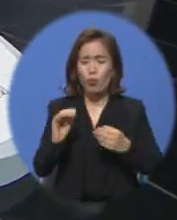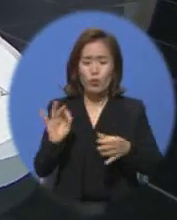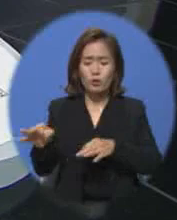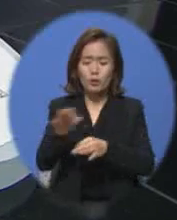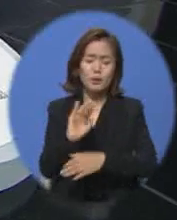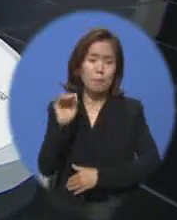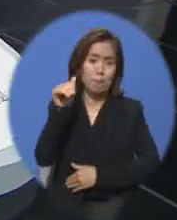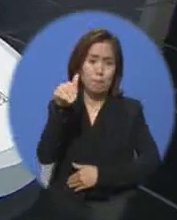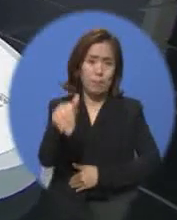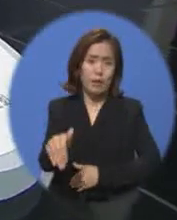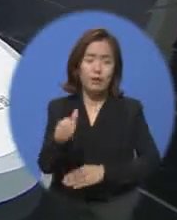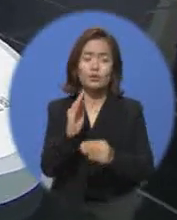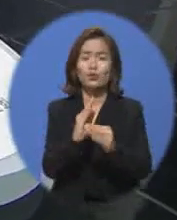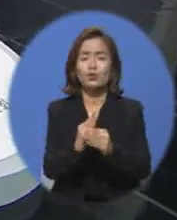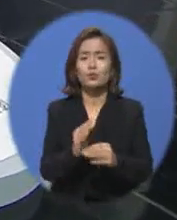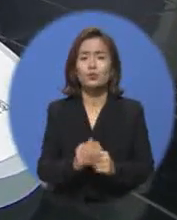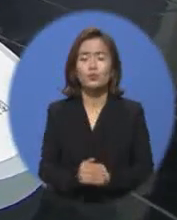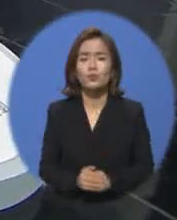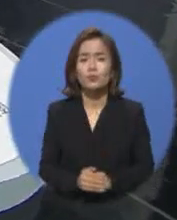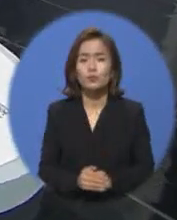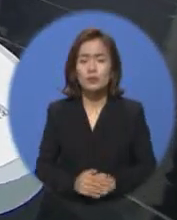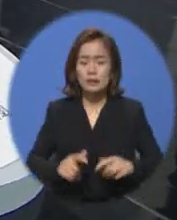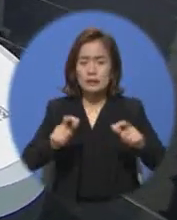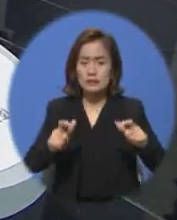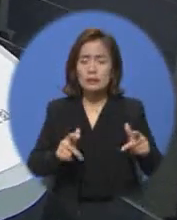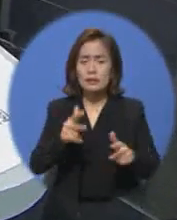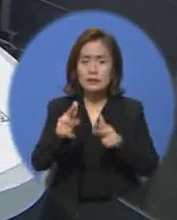보건과경제불황이라는심각한상황에직면해있습니다.